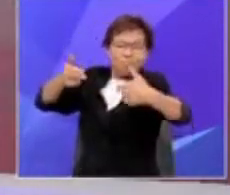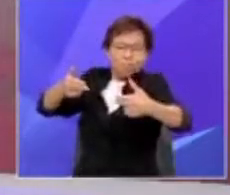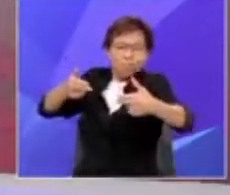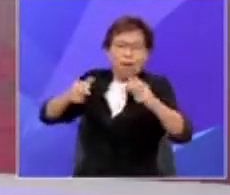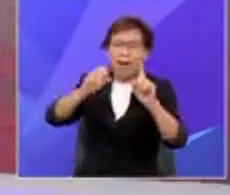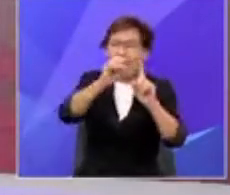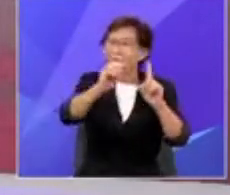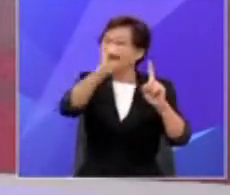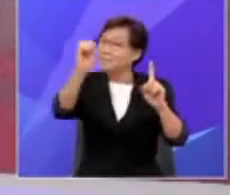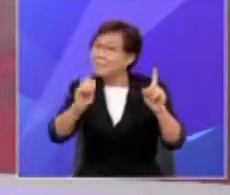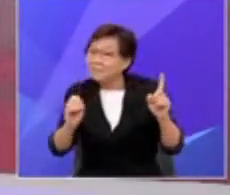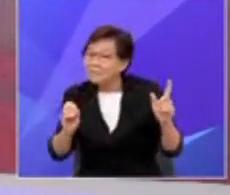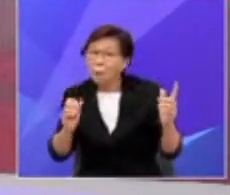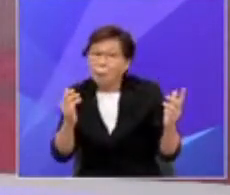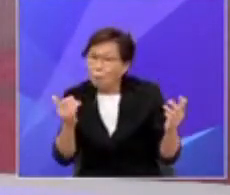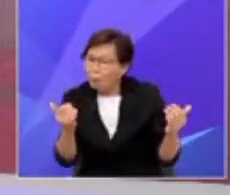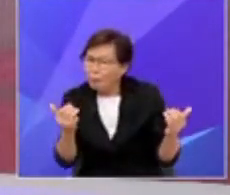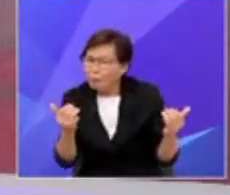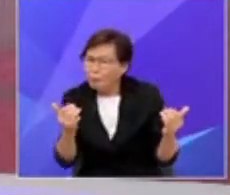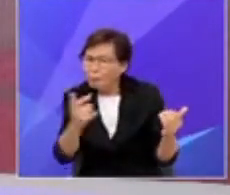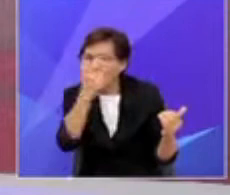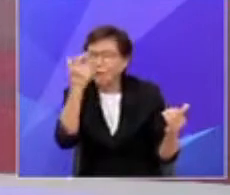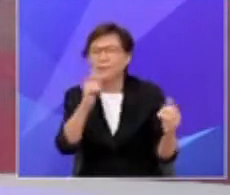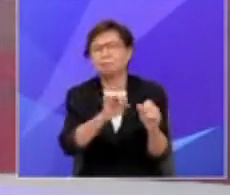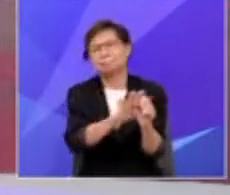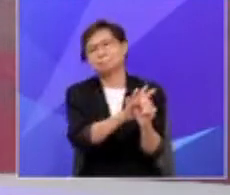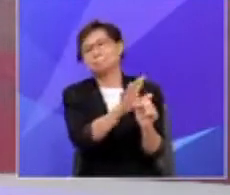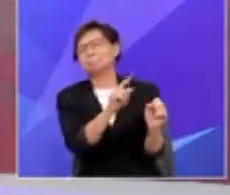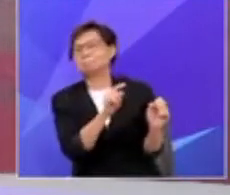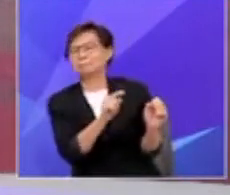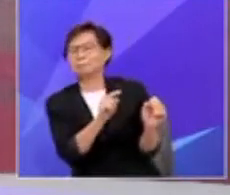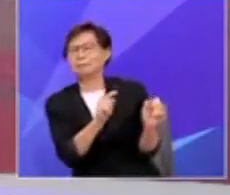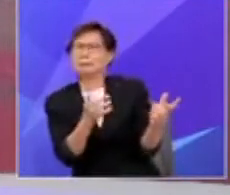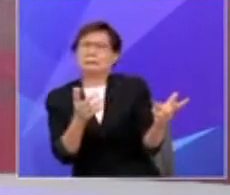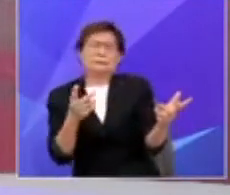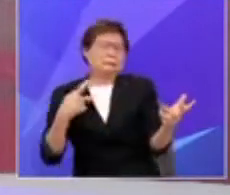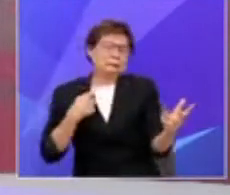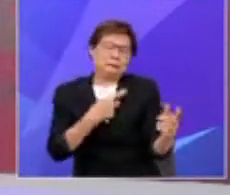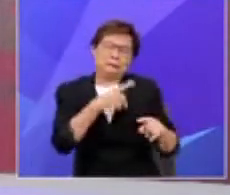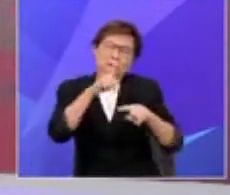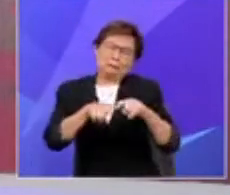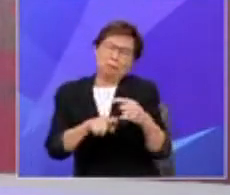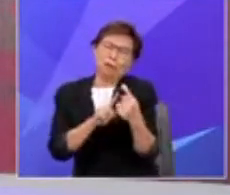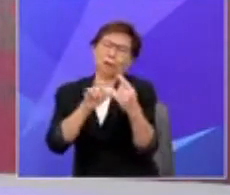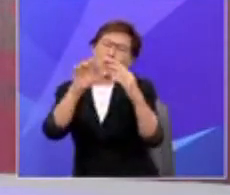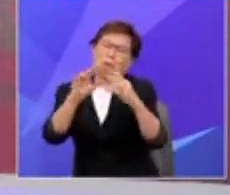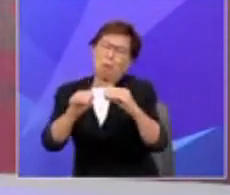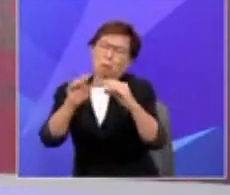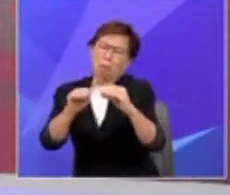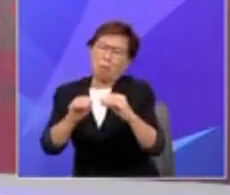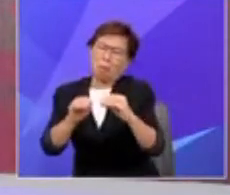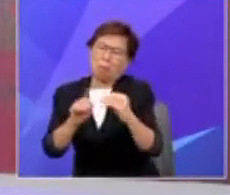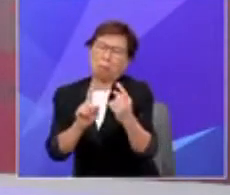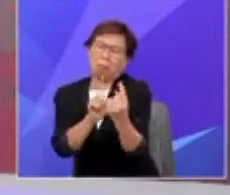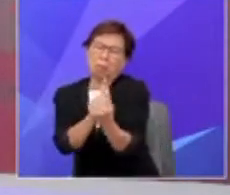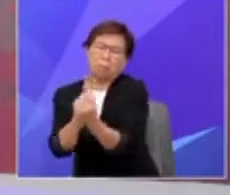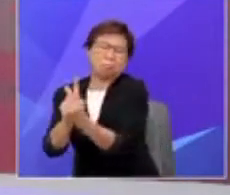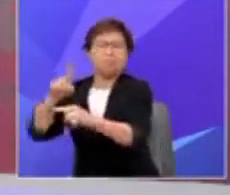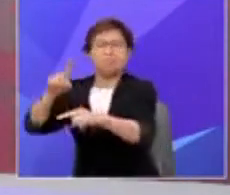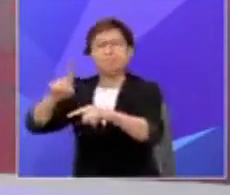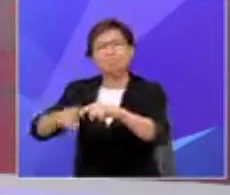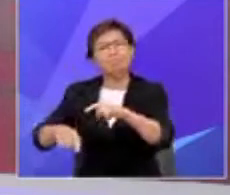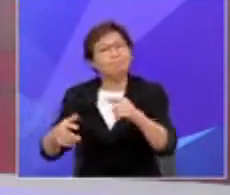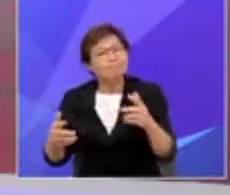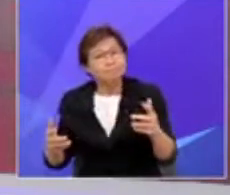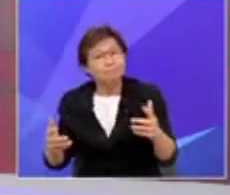100% karena komik 19 menyebabkan kita tak boleh bertemu secara berdepan